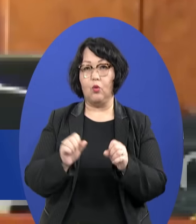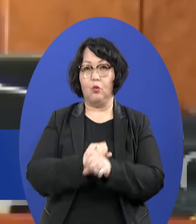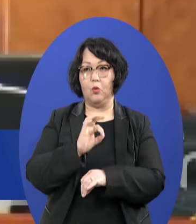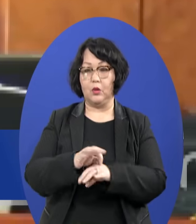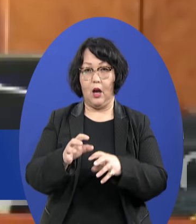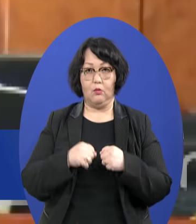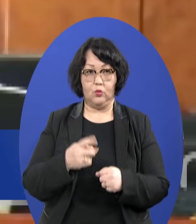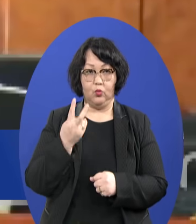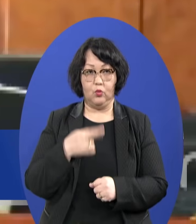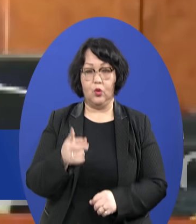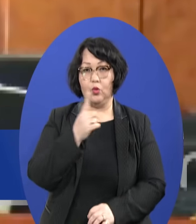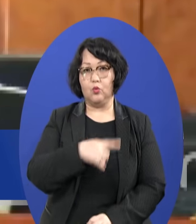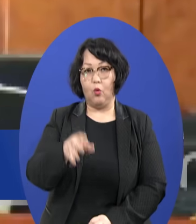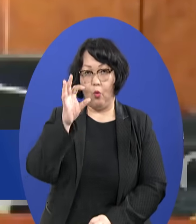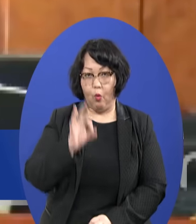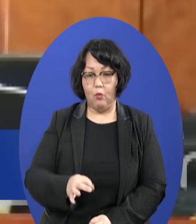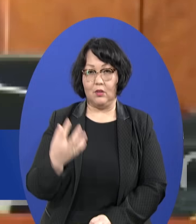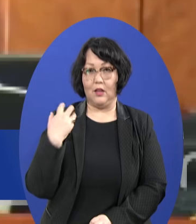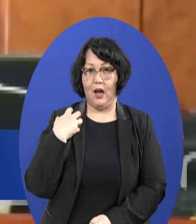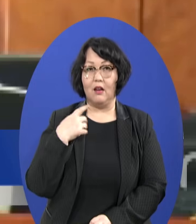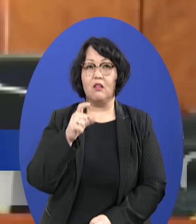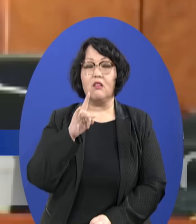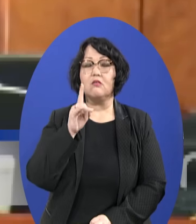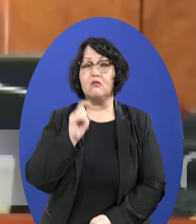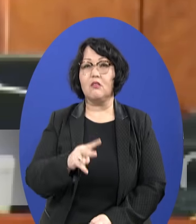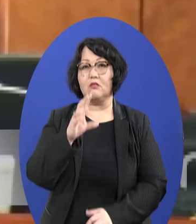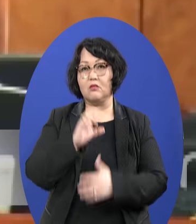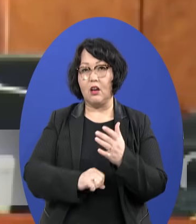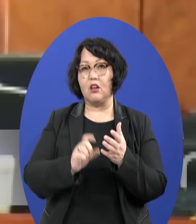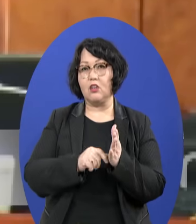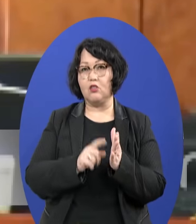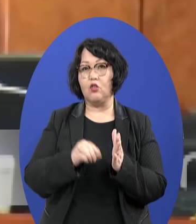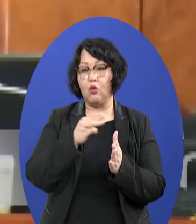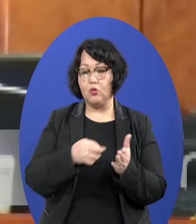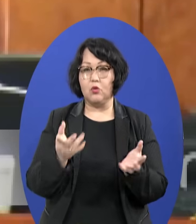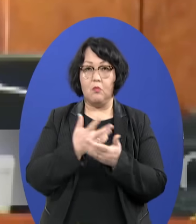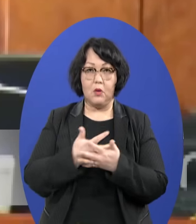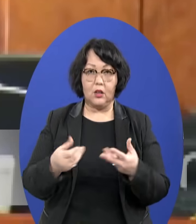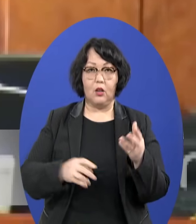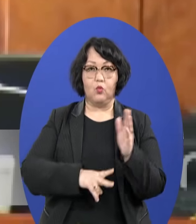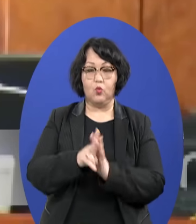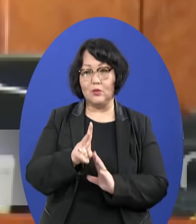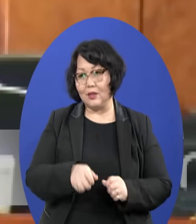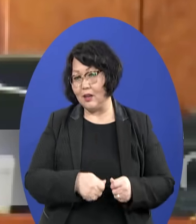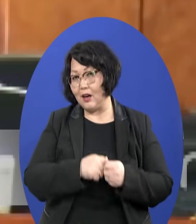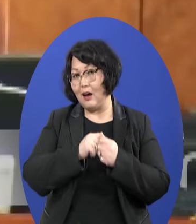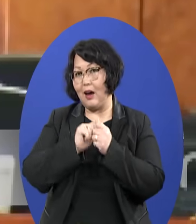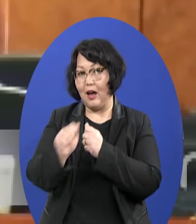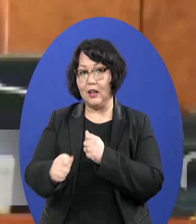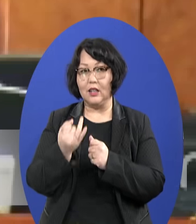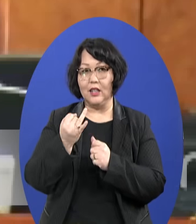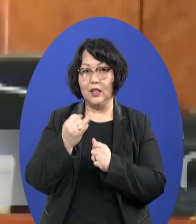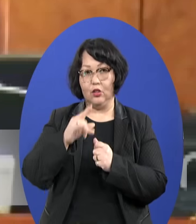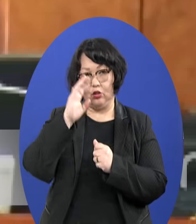тохиолдолд 100% даах эрсдлийн сангаас шаарлалтад тоног төхөөрөмж одоо гаргах гээд энэ санхүүчилт жоохон ил тод